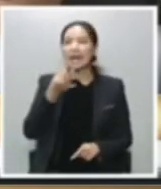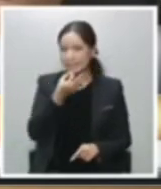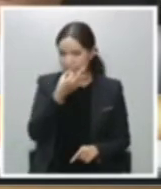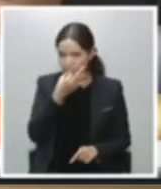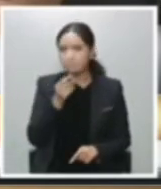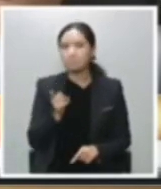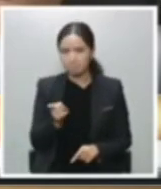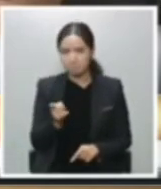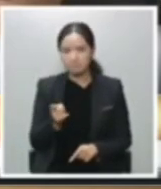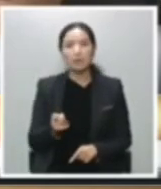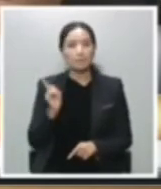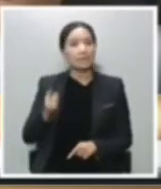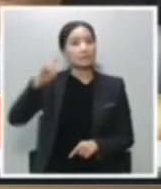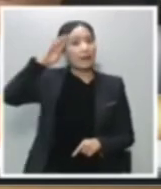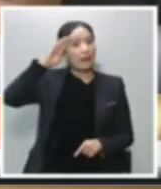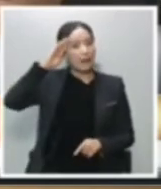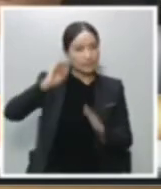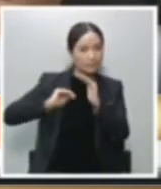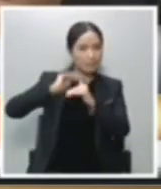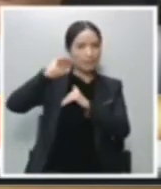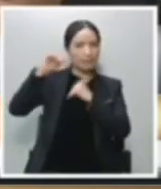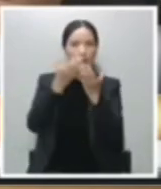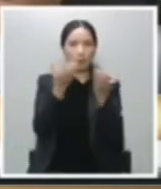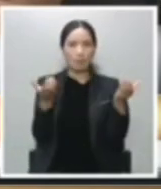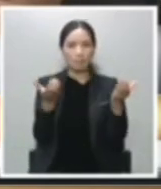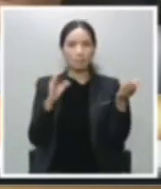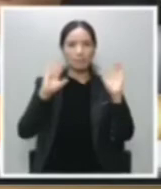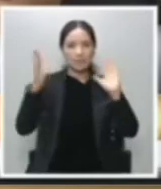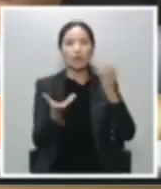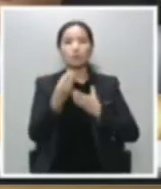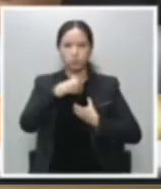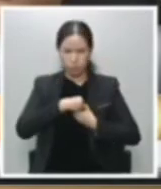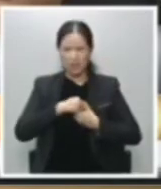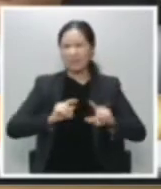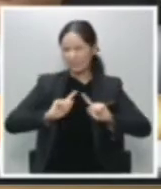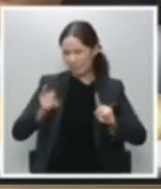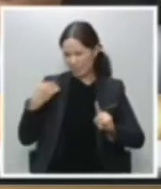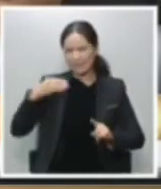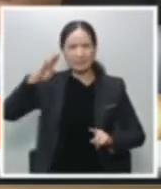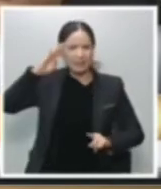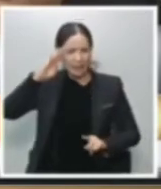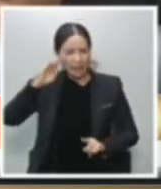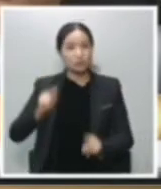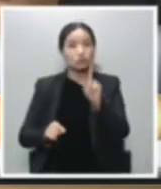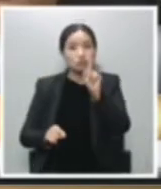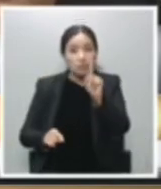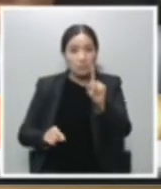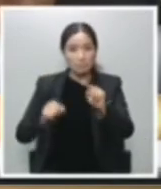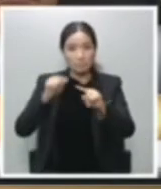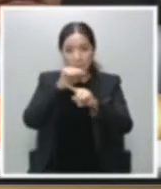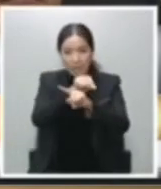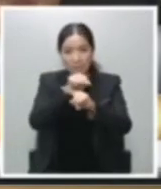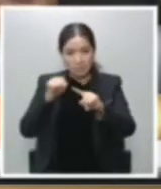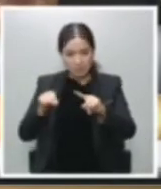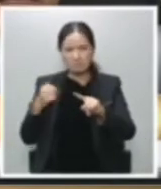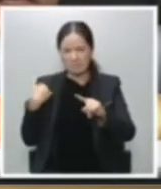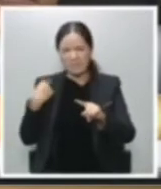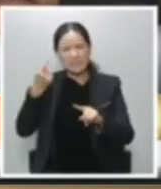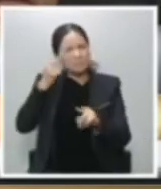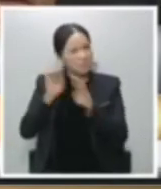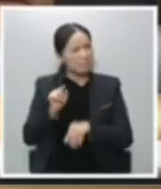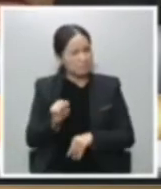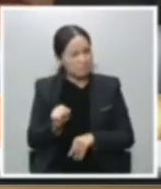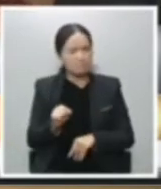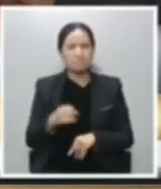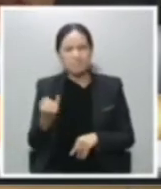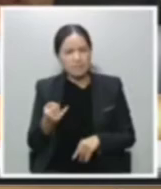ที่มีการพัฒนาเป็นประชาธิปไตยแต่มีทหารเพียง 1% นะครับท่านประธานครับที่คิดแบบนี้ผมเรียนท่านประธ